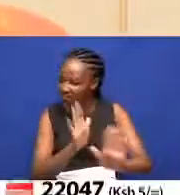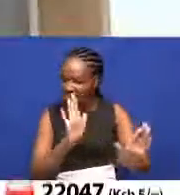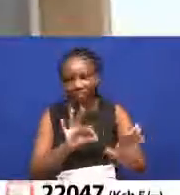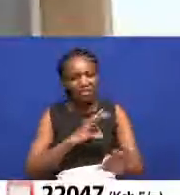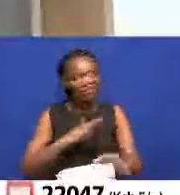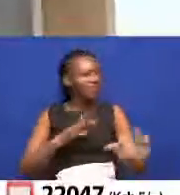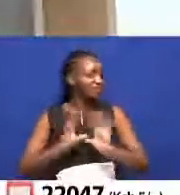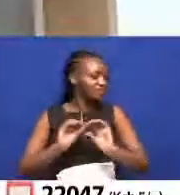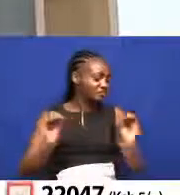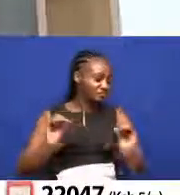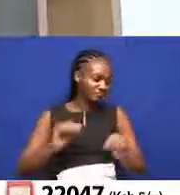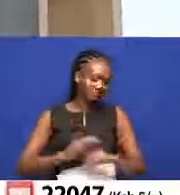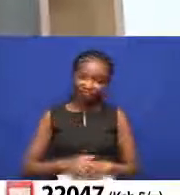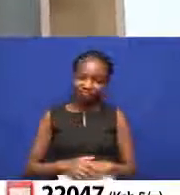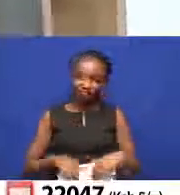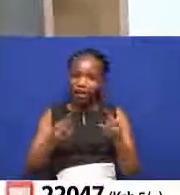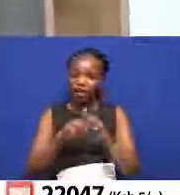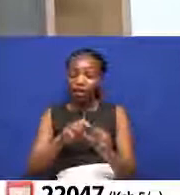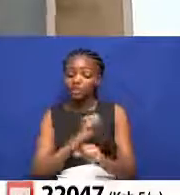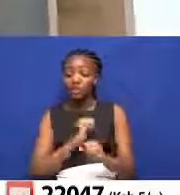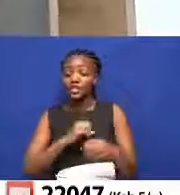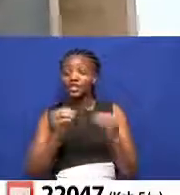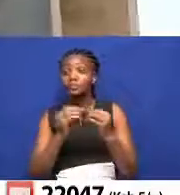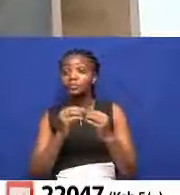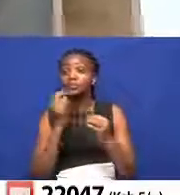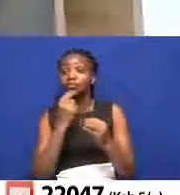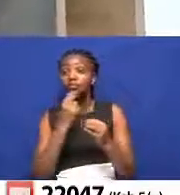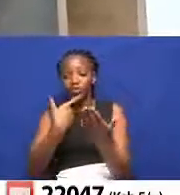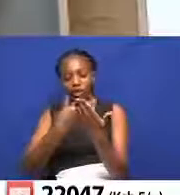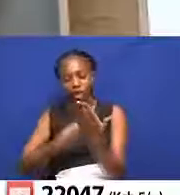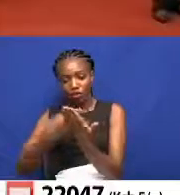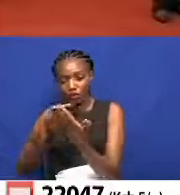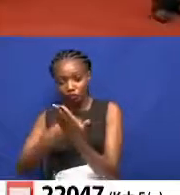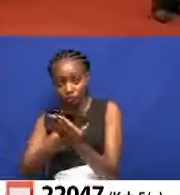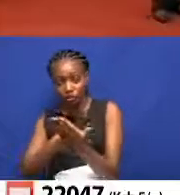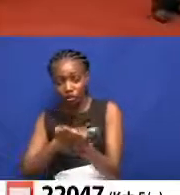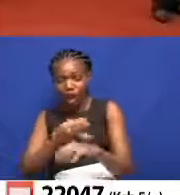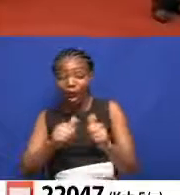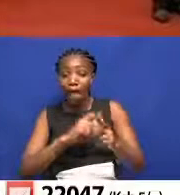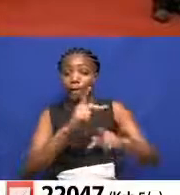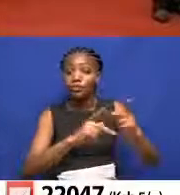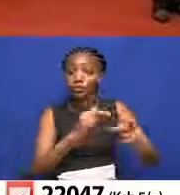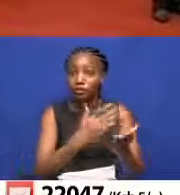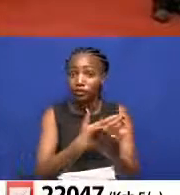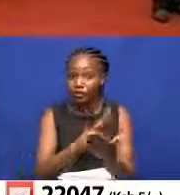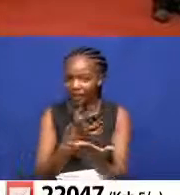sababu alipinga. Senate will be sitting on Tuesday for the debate on formula that has